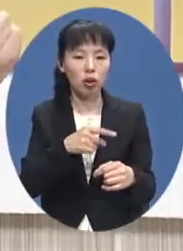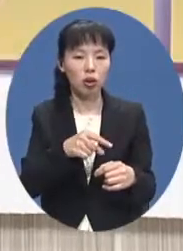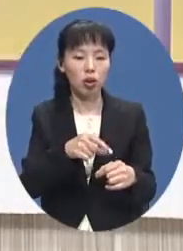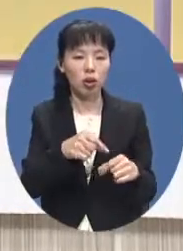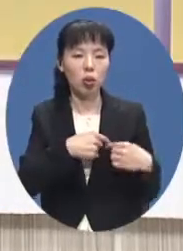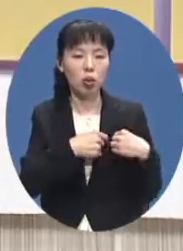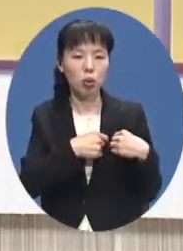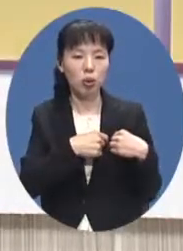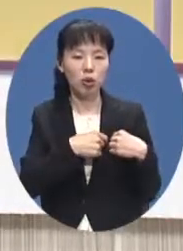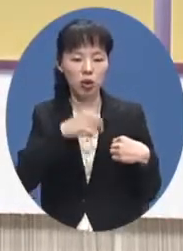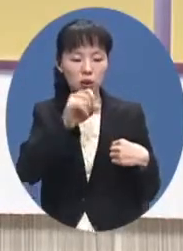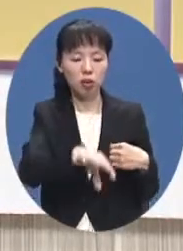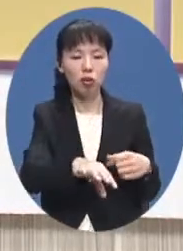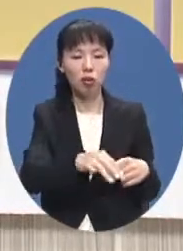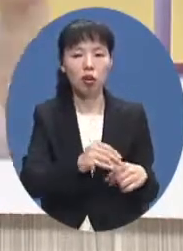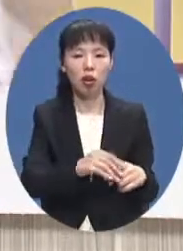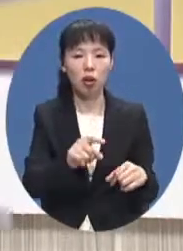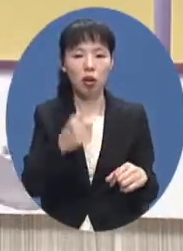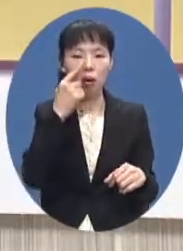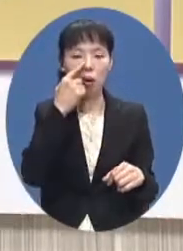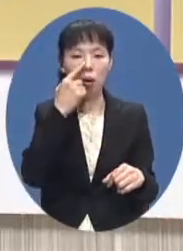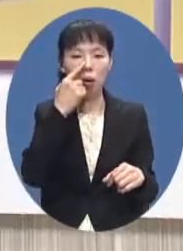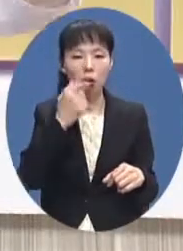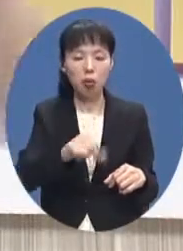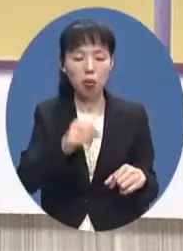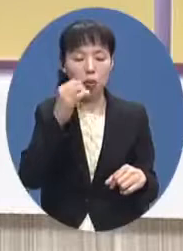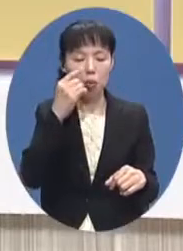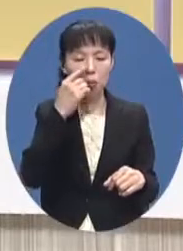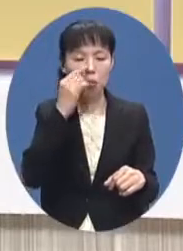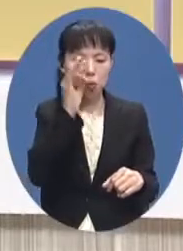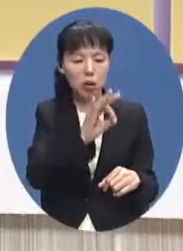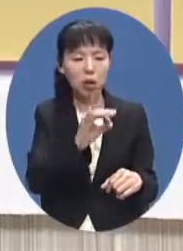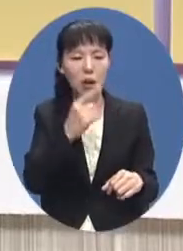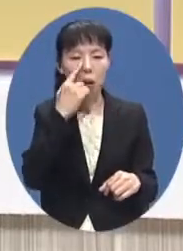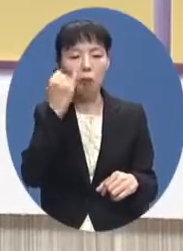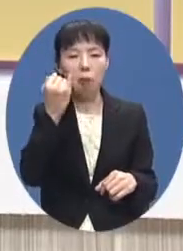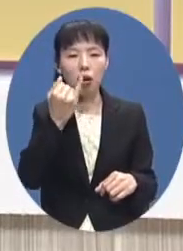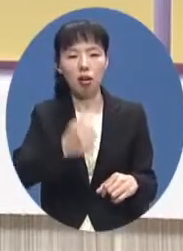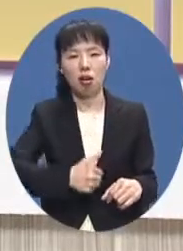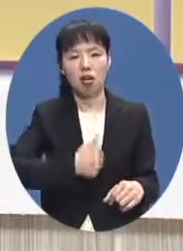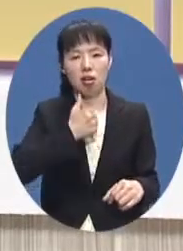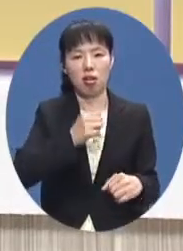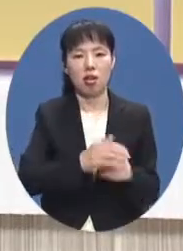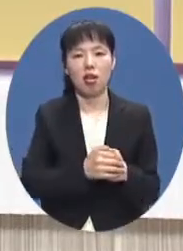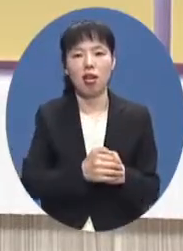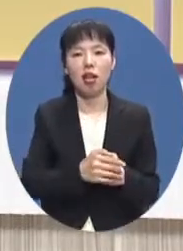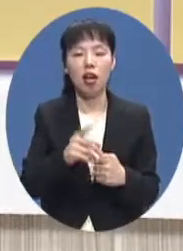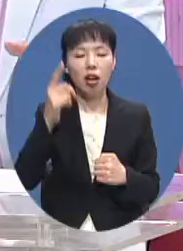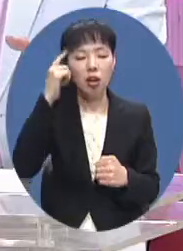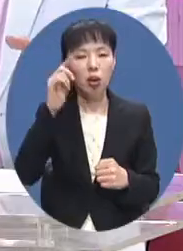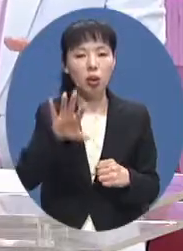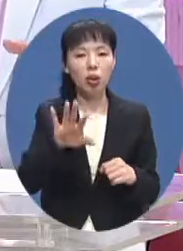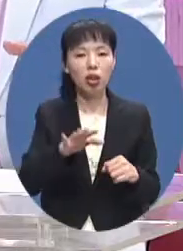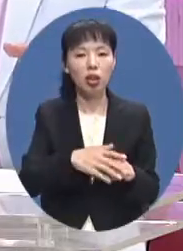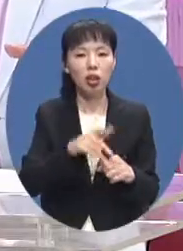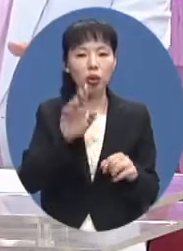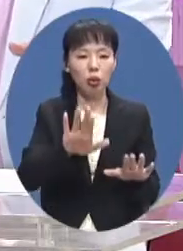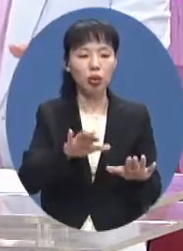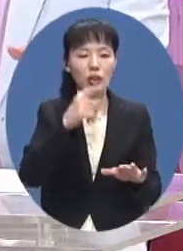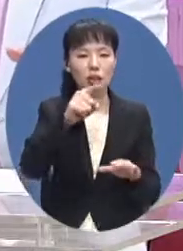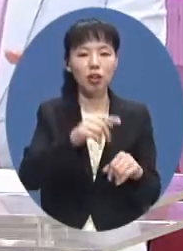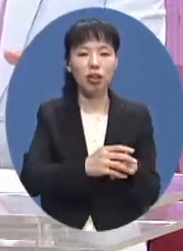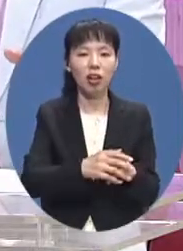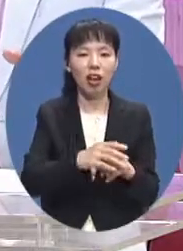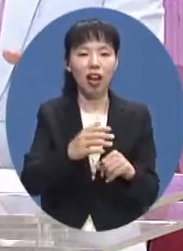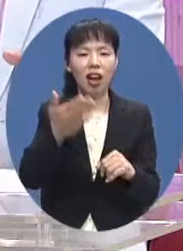옷을 떨어지는 거 보니까 엄마가 화나. 옷을 걸어야 돼. 이렇게 그냥 이야기하시는 것들이 보통 필요하죠. 어머니들은 너 오늘도 이랬지만 저번에도 그렇고